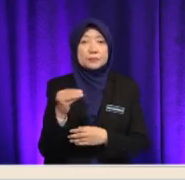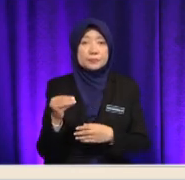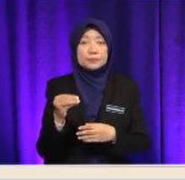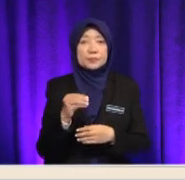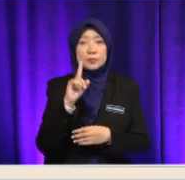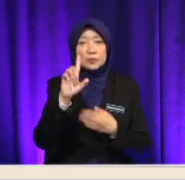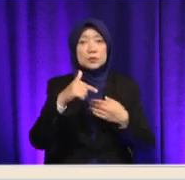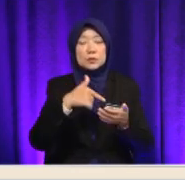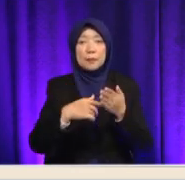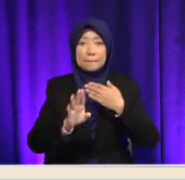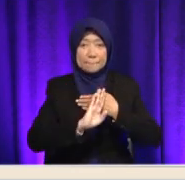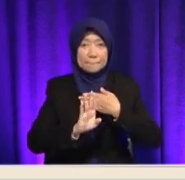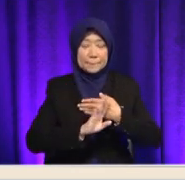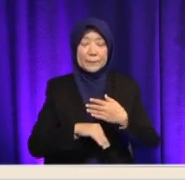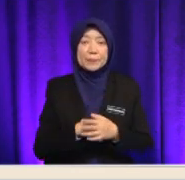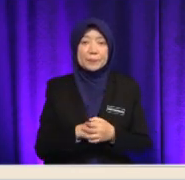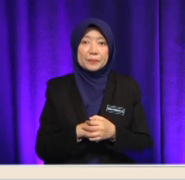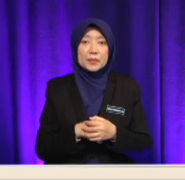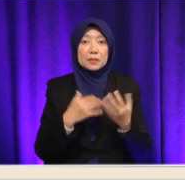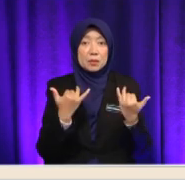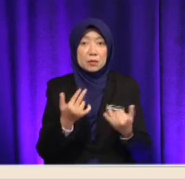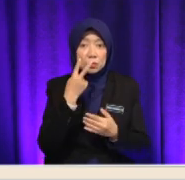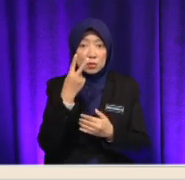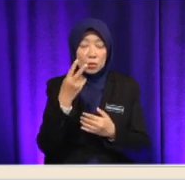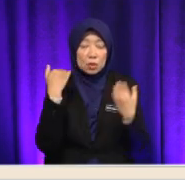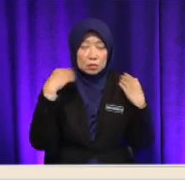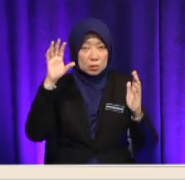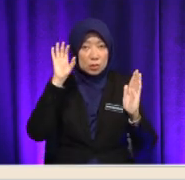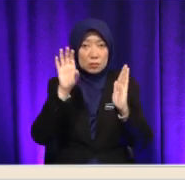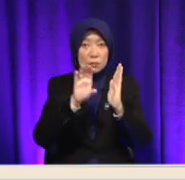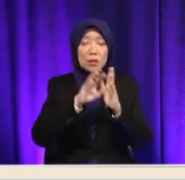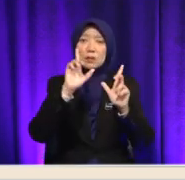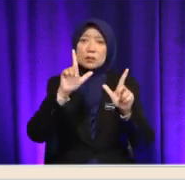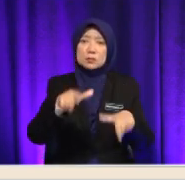tengok dekat sini kita letak